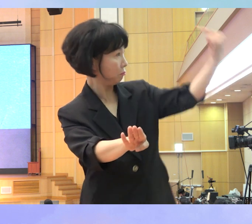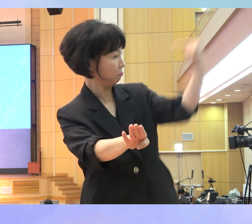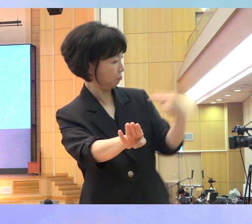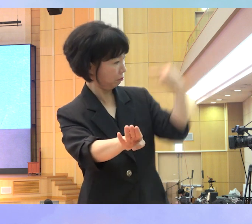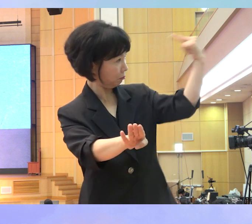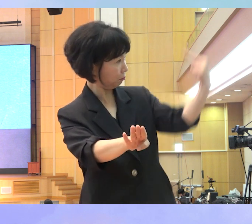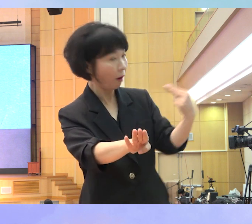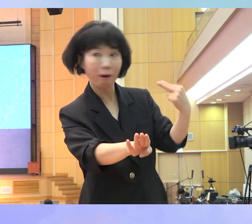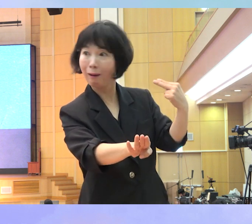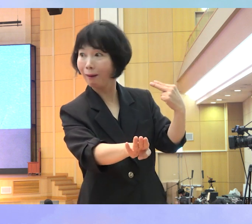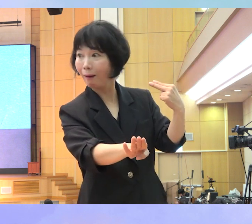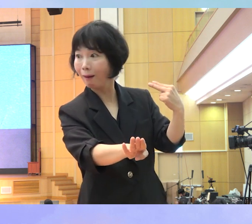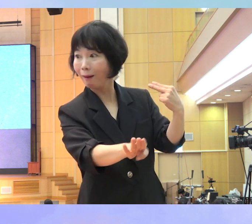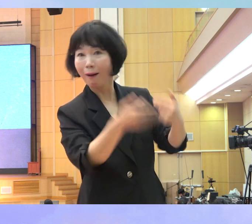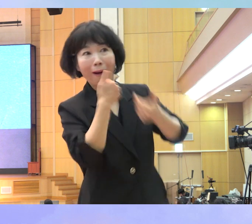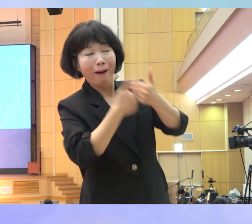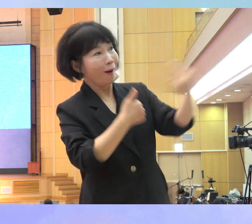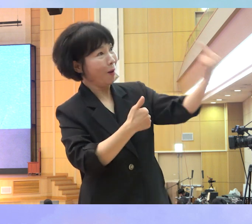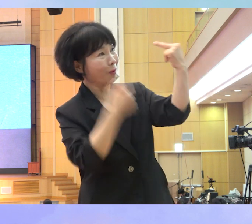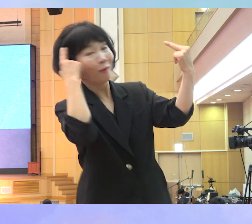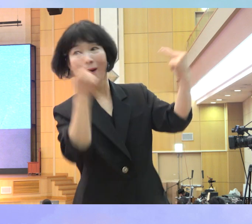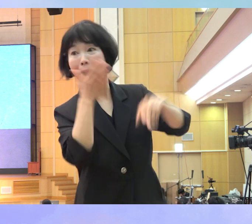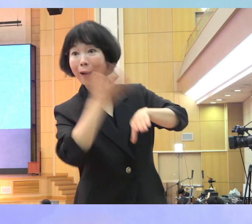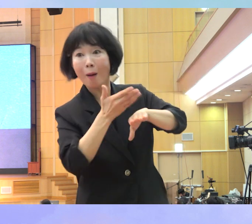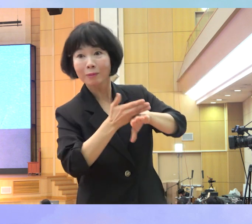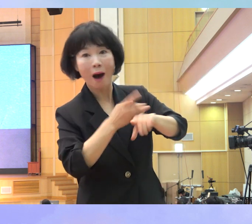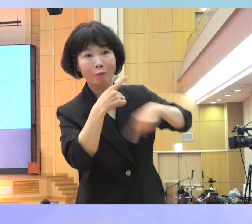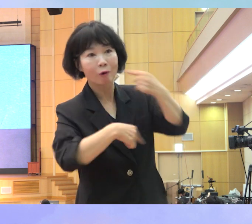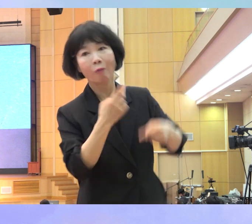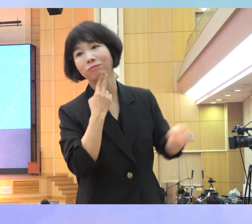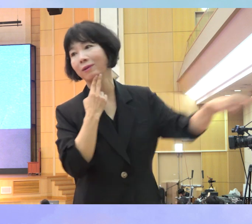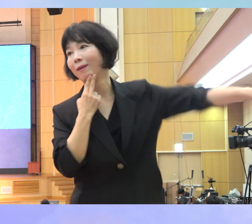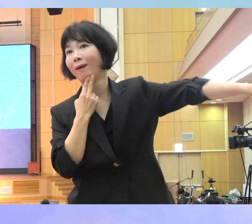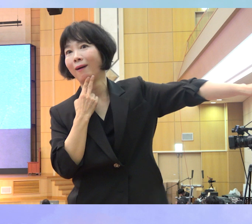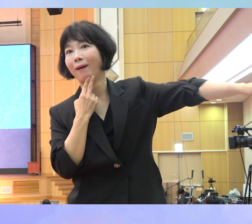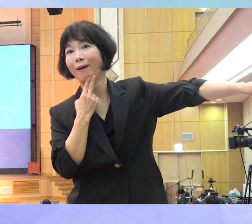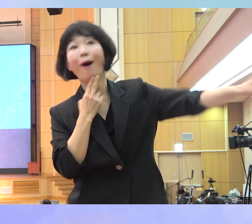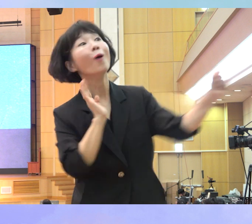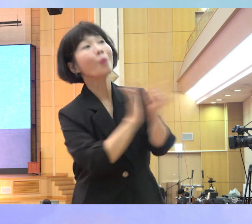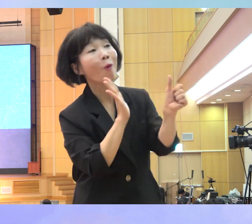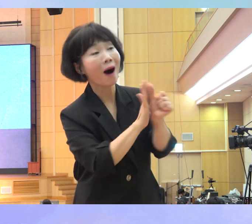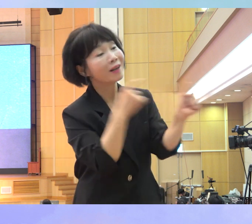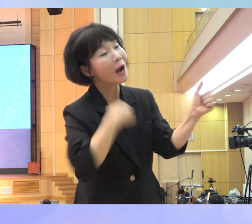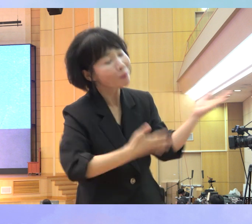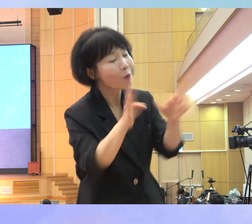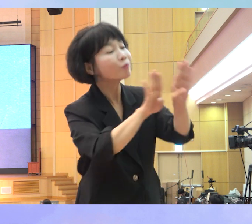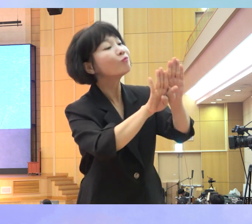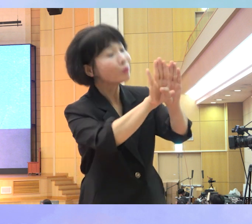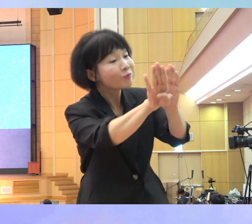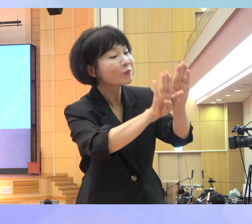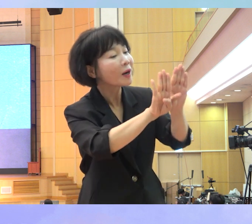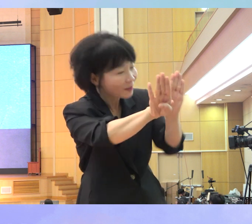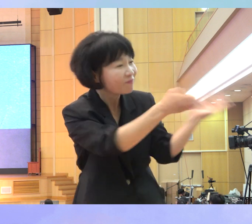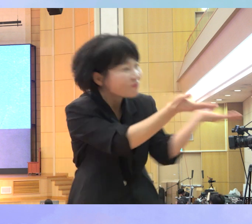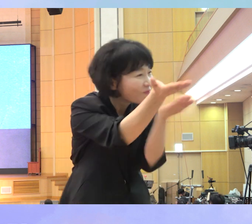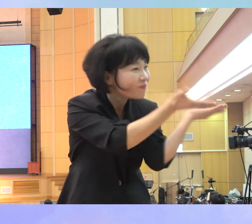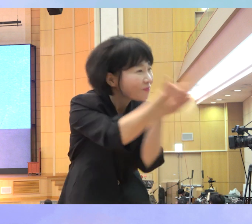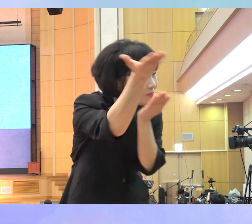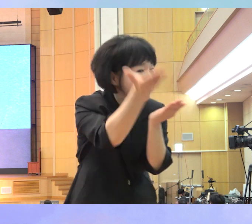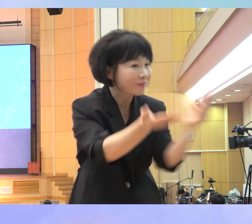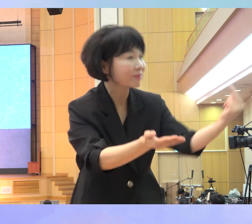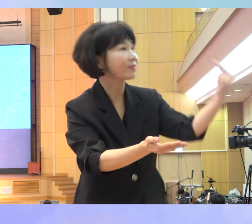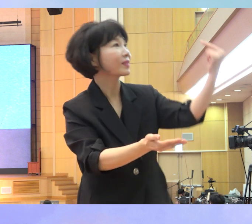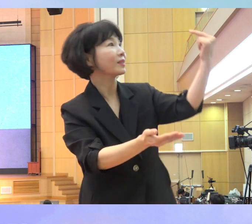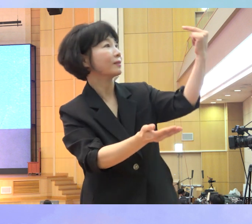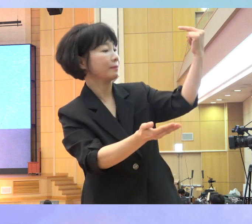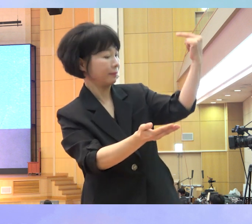감사한 일이 아니에요? 좋은 일 아니에요? 고마운 일 아니에요? 물론 문을 뭐 안 잡아줄 수도 있지만, 근데 문을 안 잡아주면 어떻게 한다?